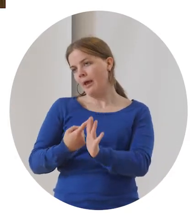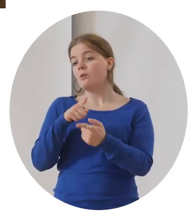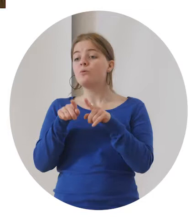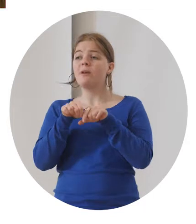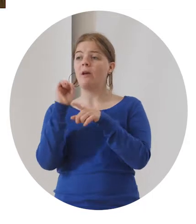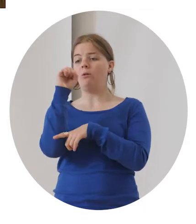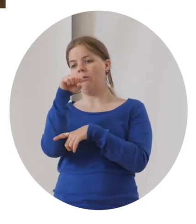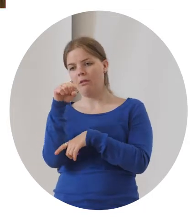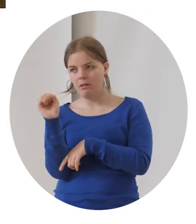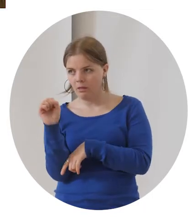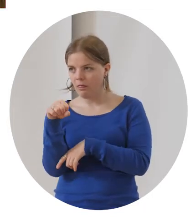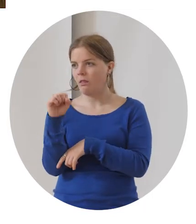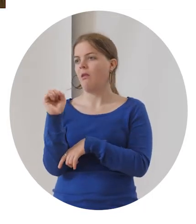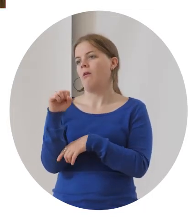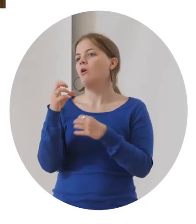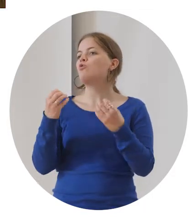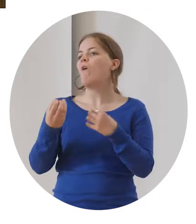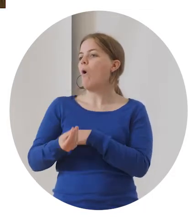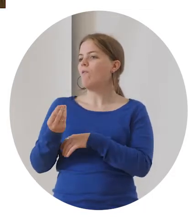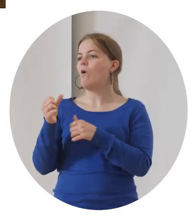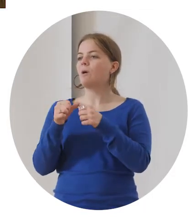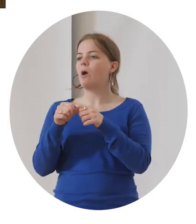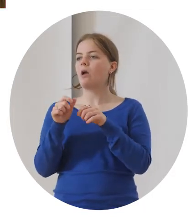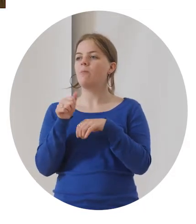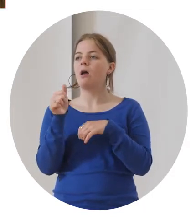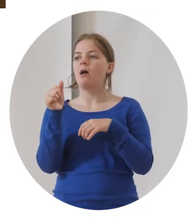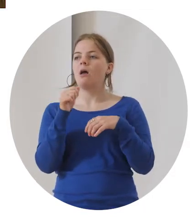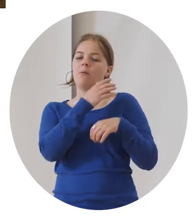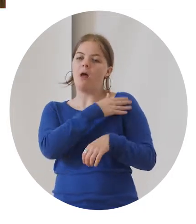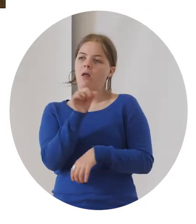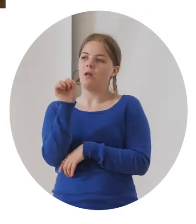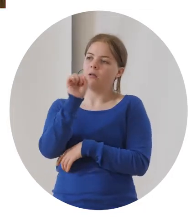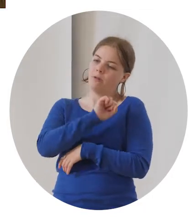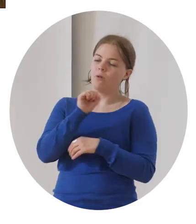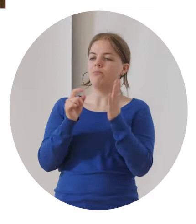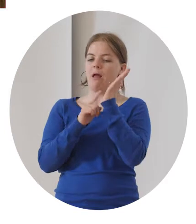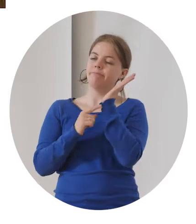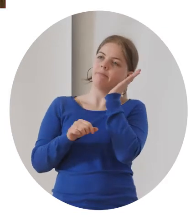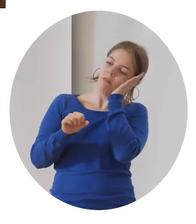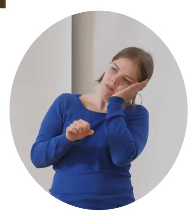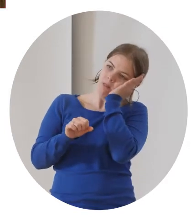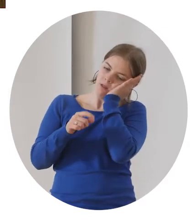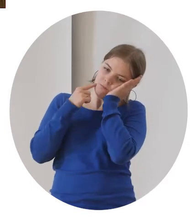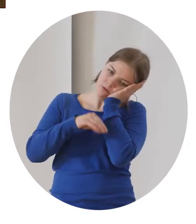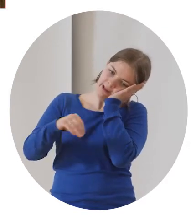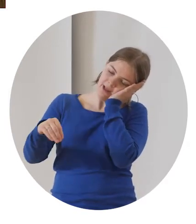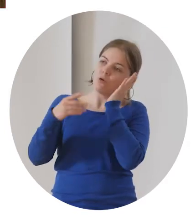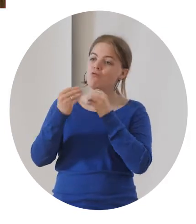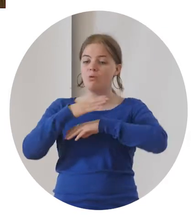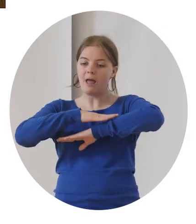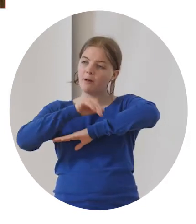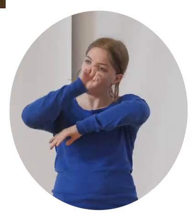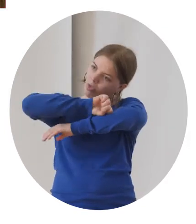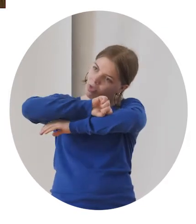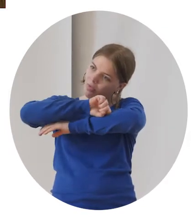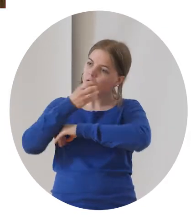tête aussi, avec ces enfants qui ont tendance à s'appuyer sur un bras pour écrire, enfin sur une main, à s'appuyer la tête contre la table, et